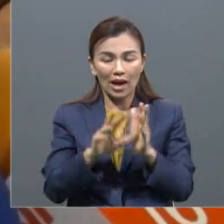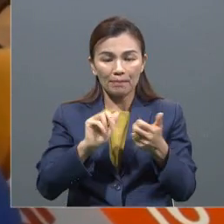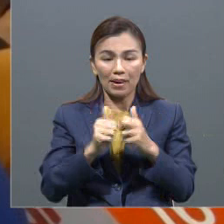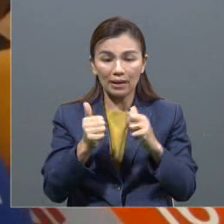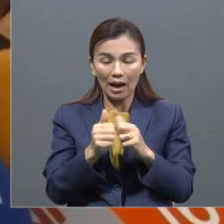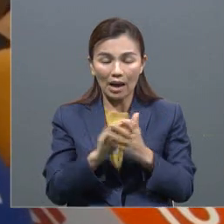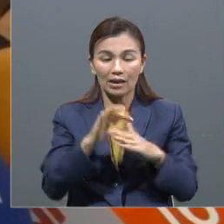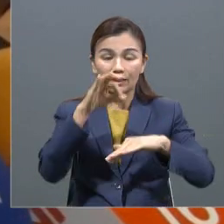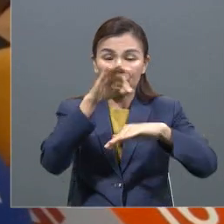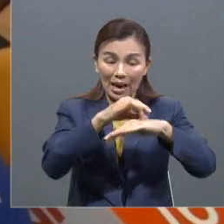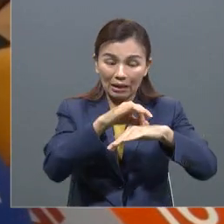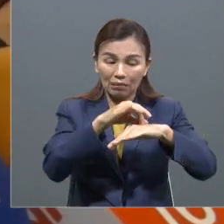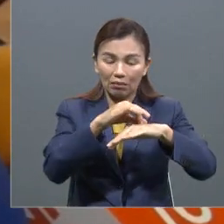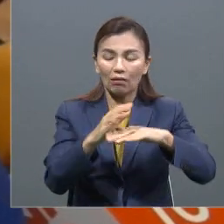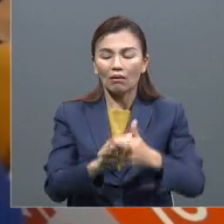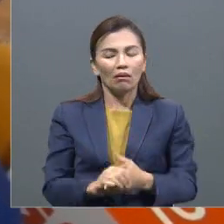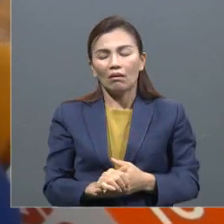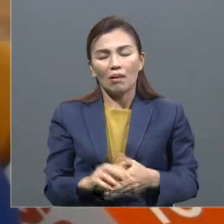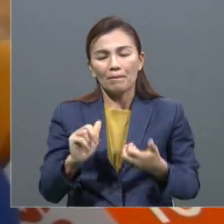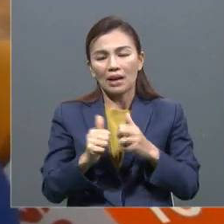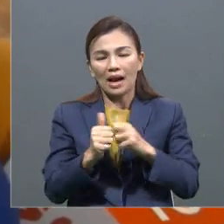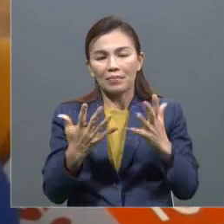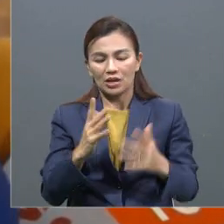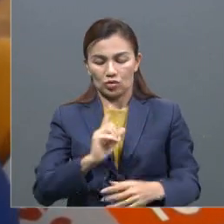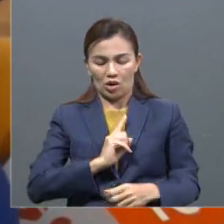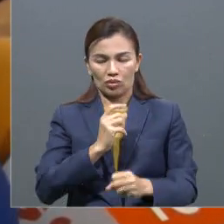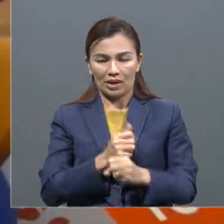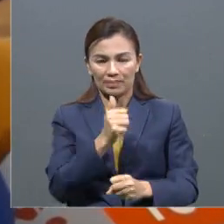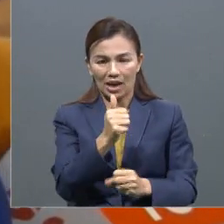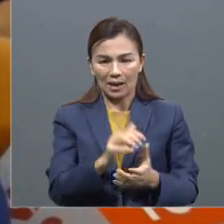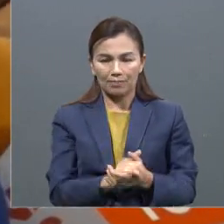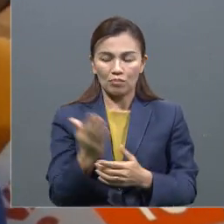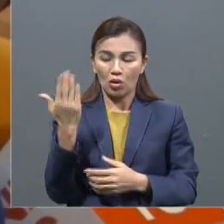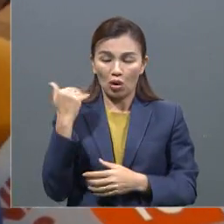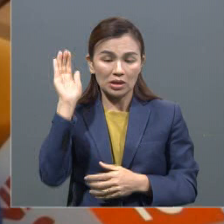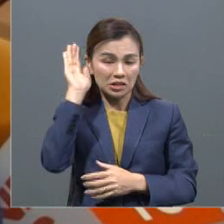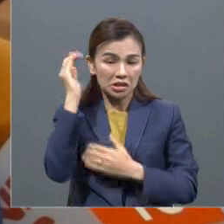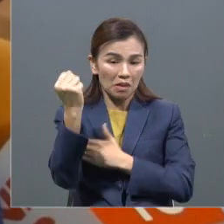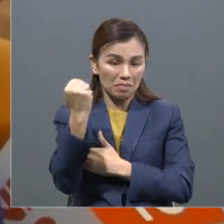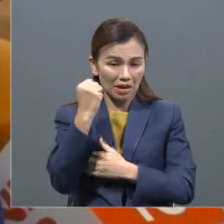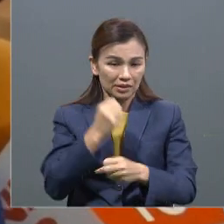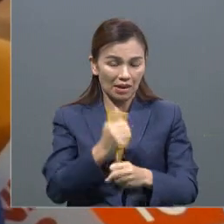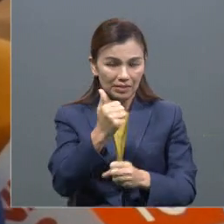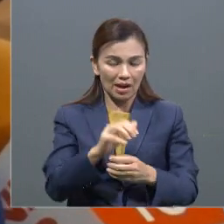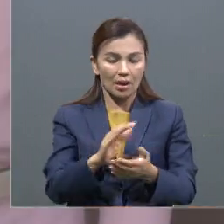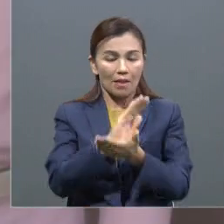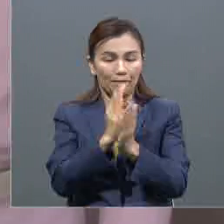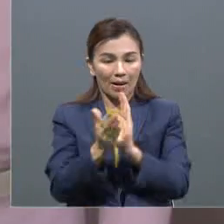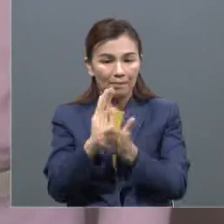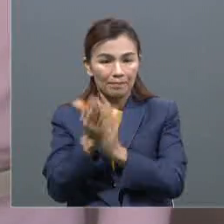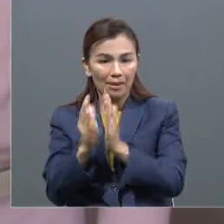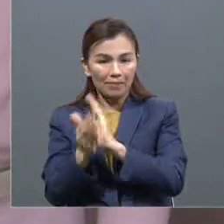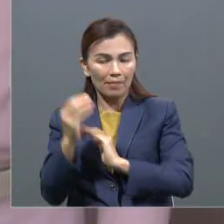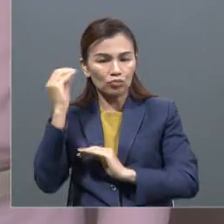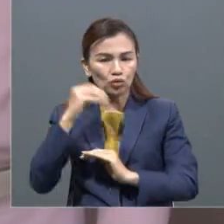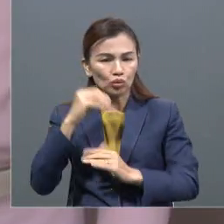ก็ทำงานคนเดียวได้ไม่เป็นไรนะคะมั่นใจในผลงานที่เคยทำมาแม้การปรับทุกครั้งจะมีชื่อติดโ